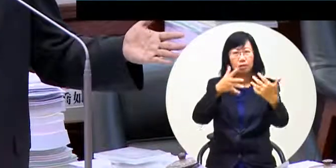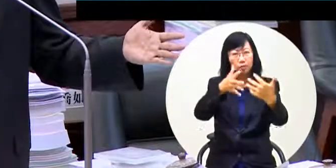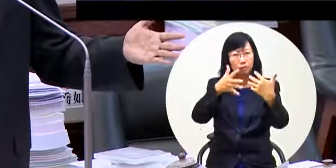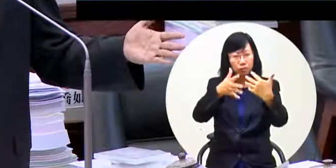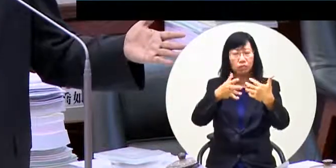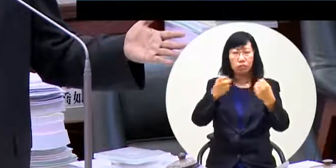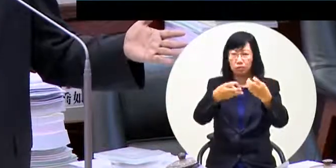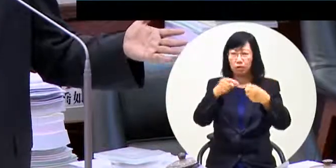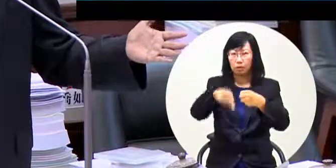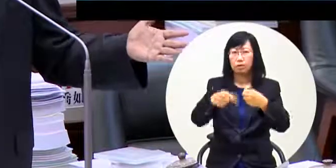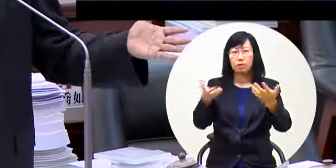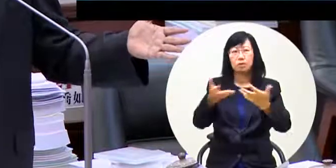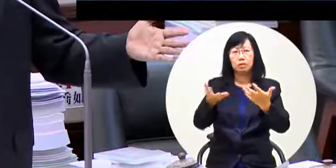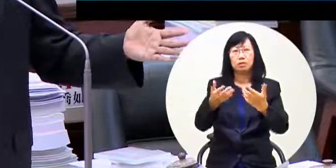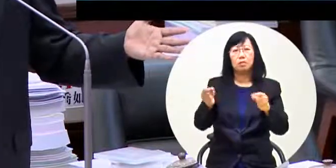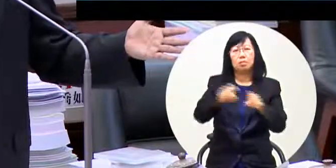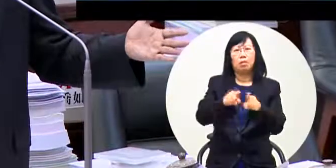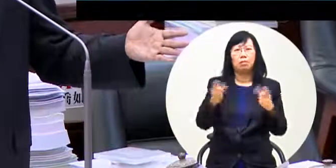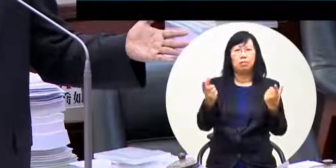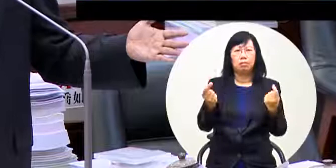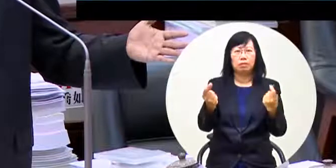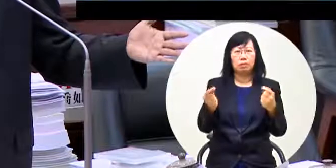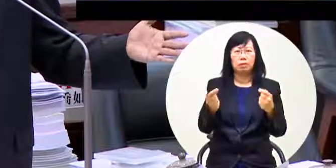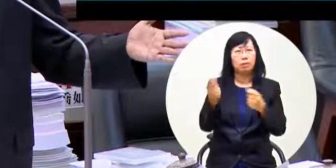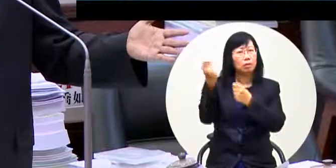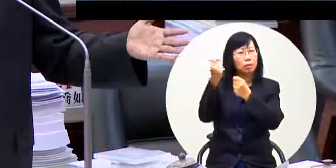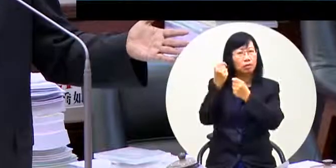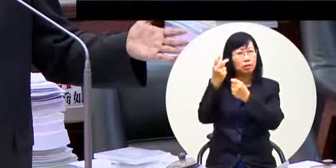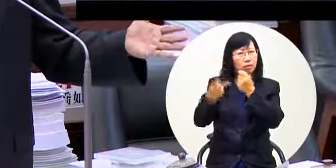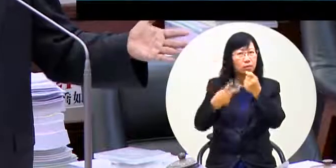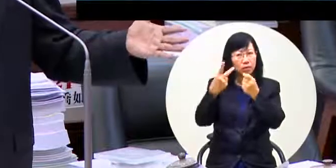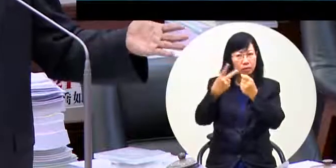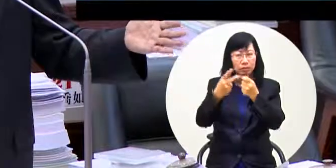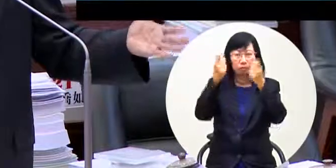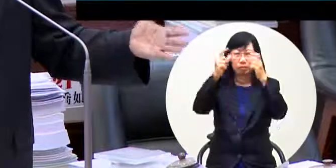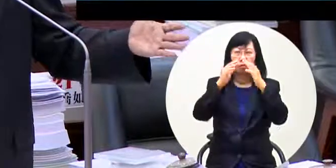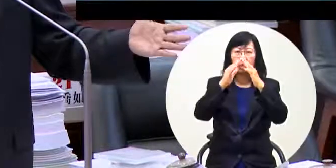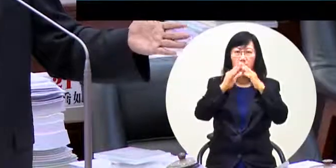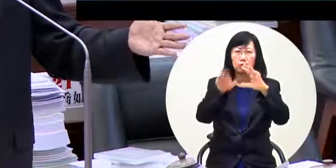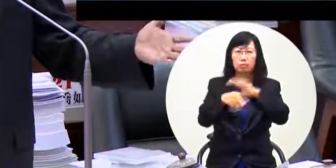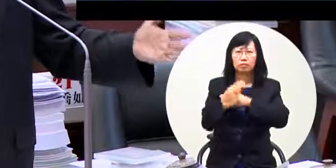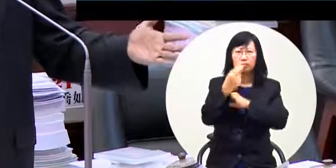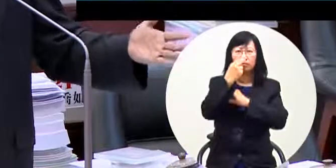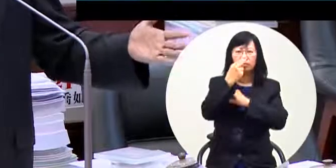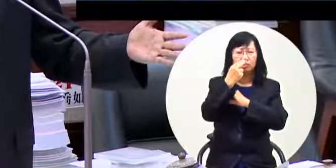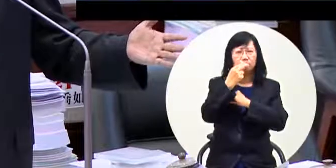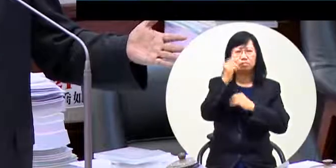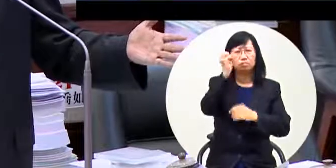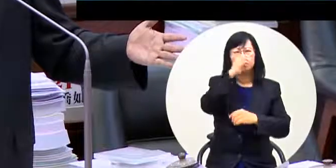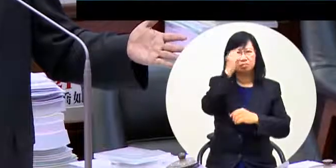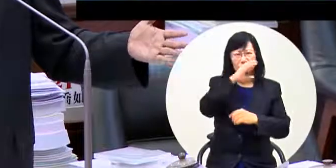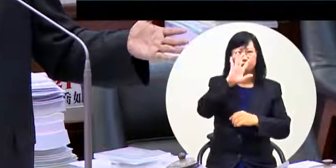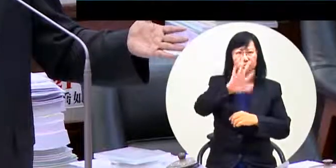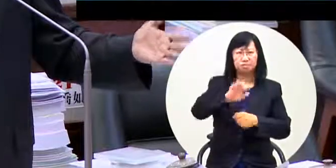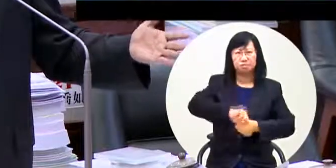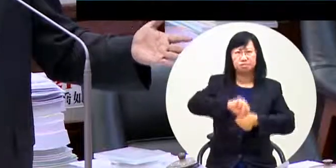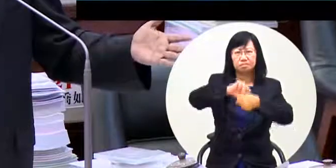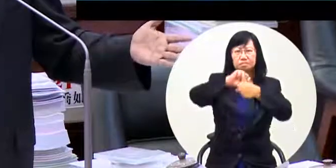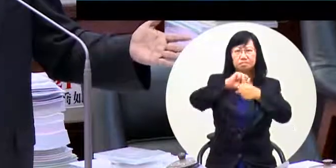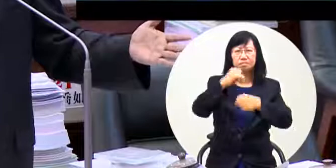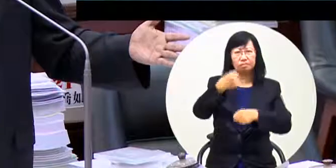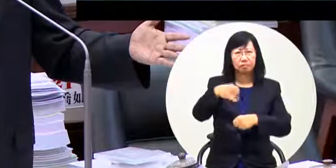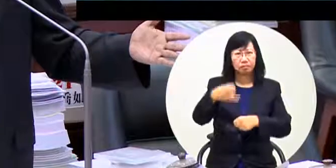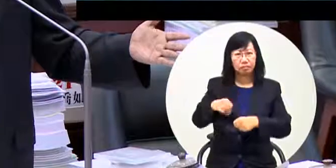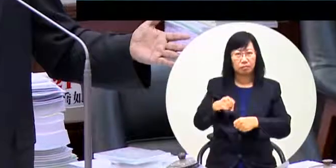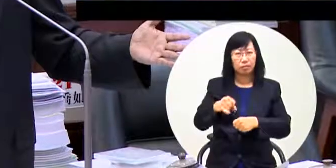的空气雪上加霜，我们在责怪环保局吗？我不觉得不尽